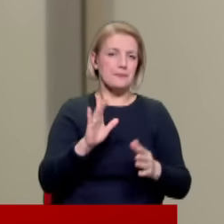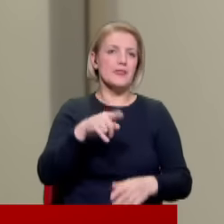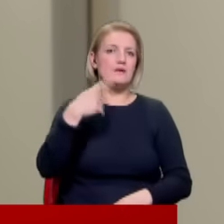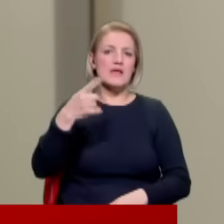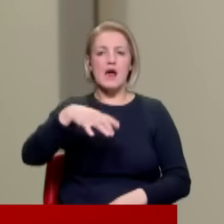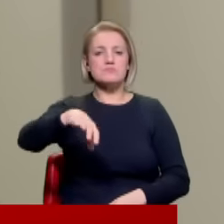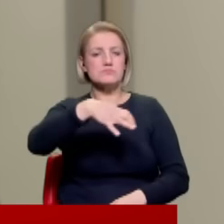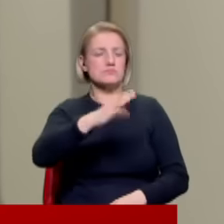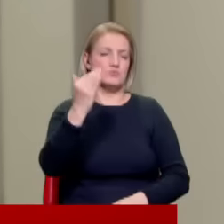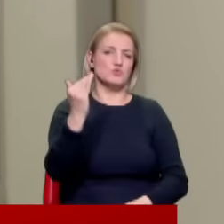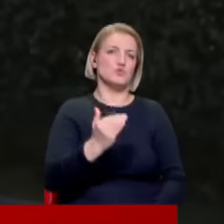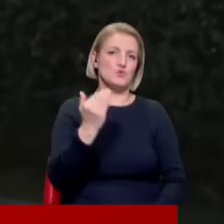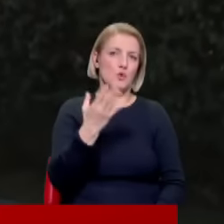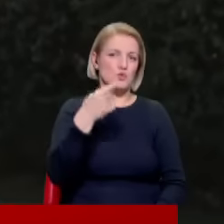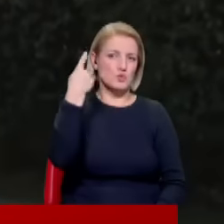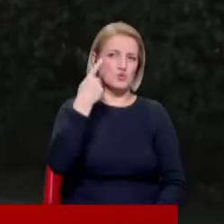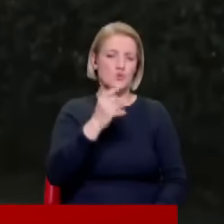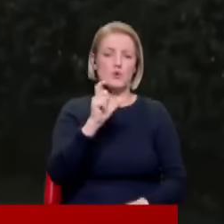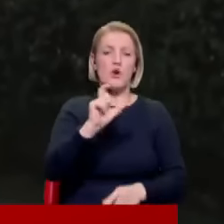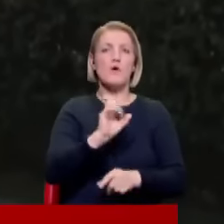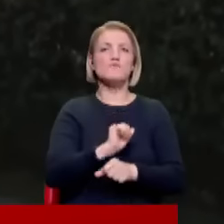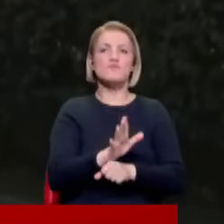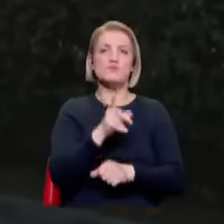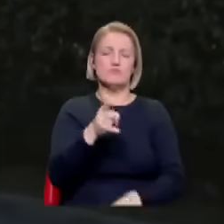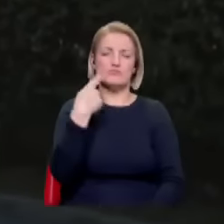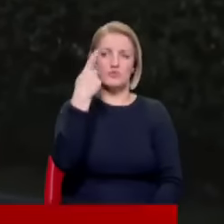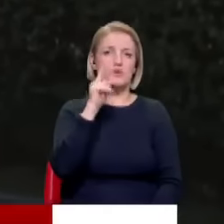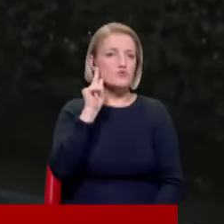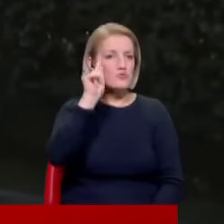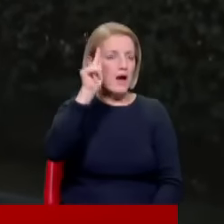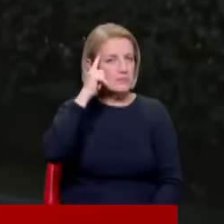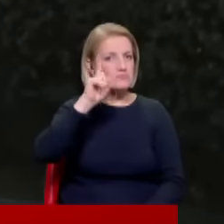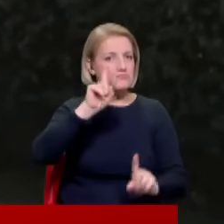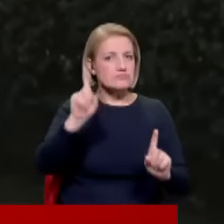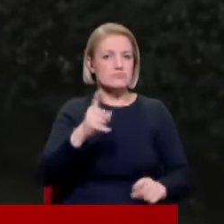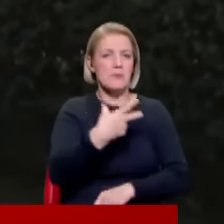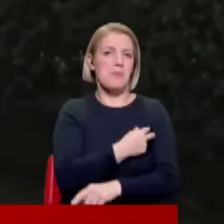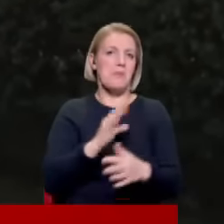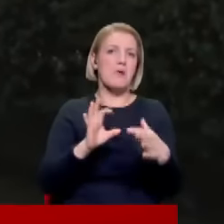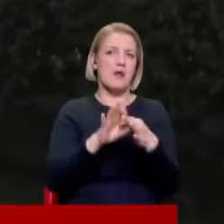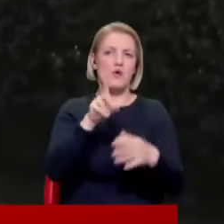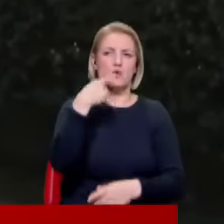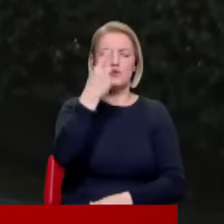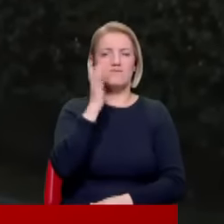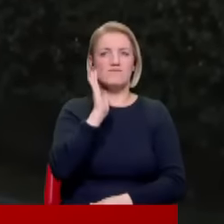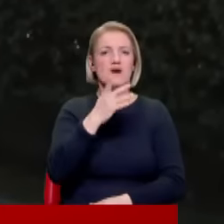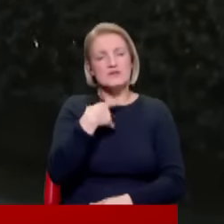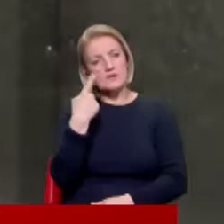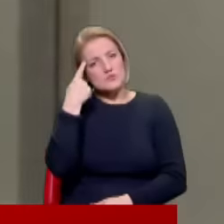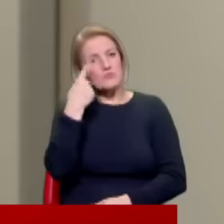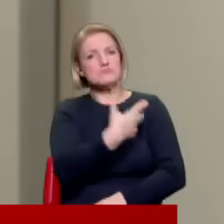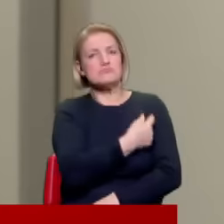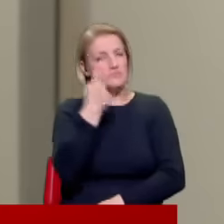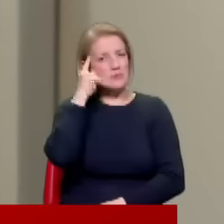diğer kesimde daha da düşük olduğunu düşünüyoruz. Koronadan dolayı tabii ki bir şüphe var. Herkeste bir sıkıntı var şu anda aşıyla ilgili. Onun dolayı pek de sıcak bakmıyoruz